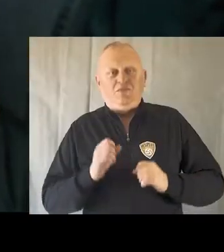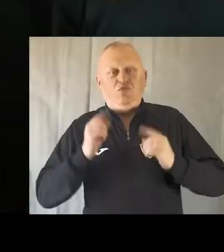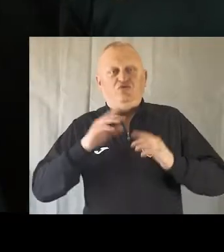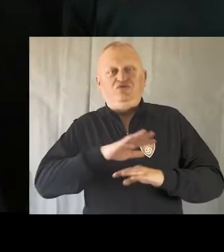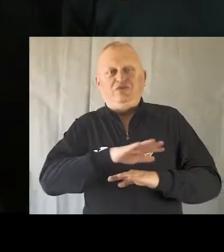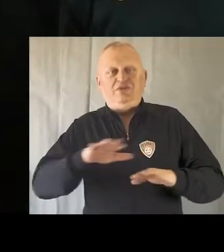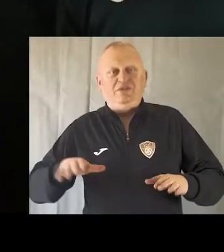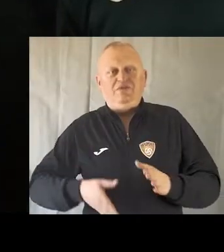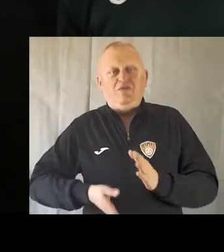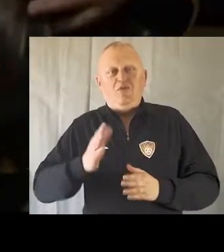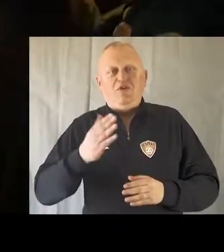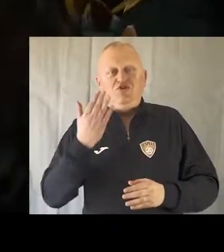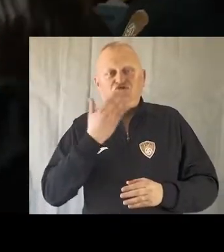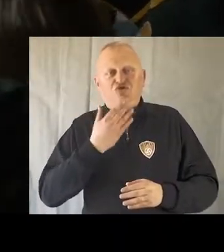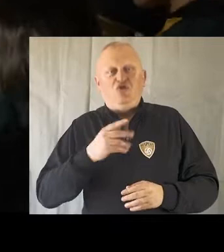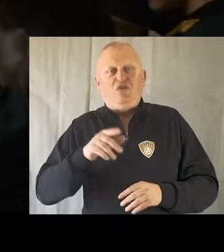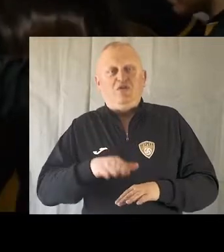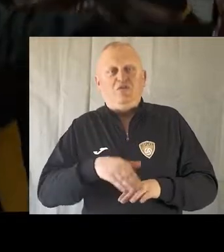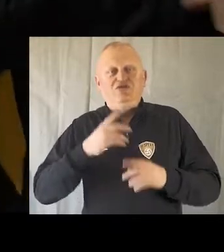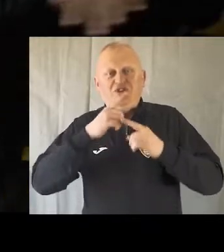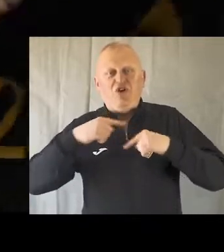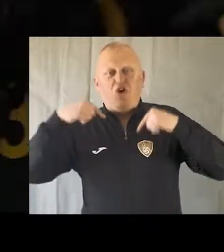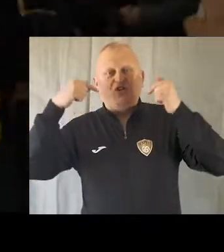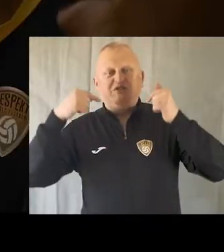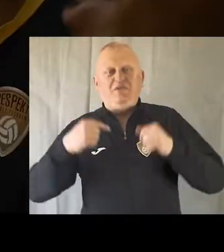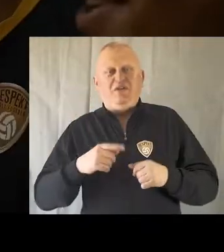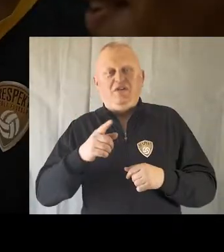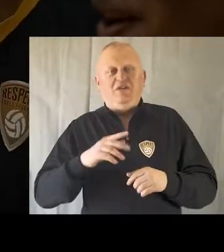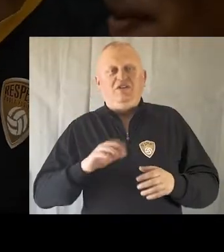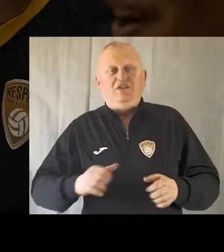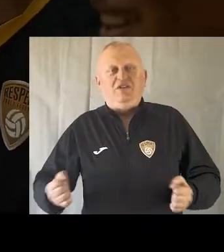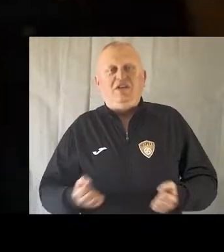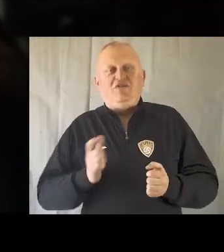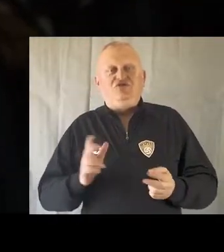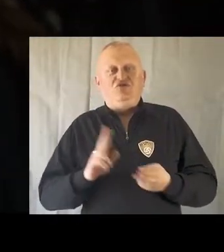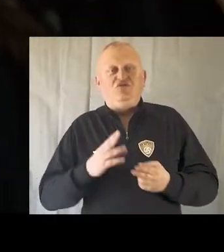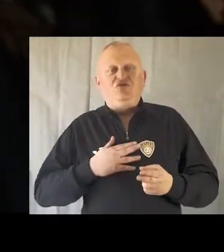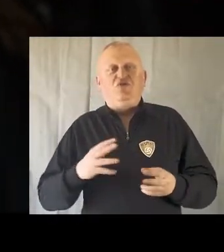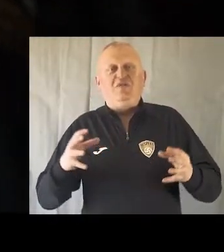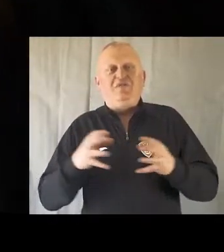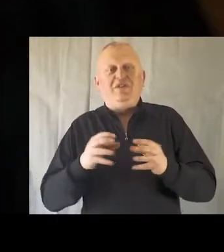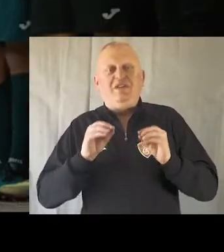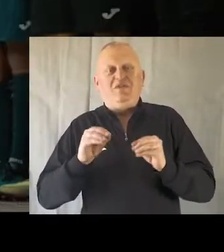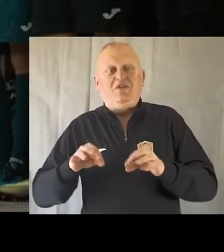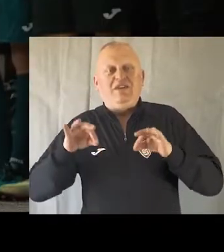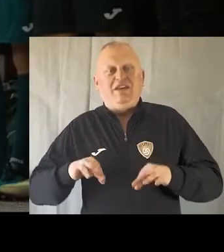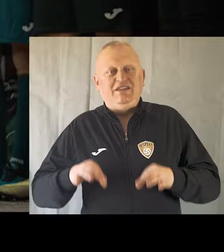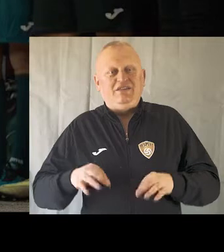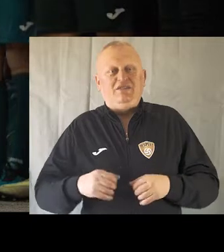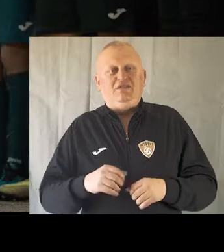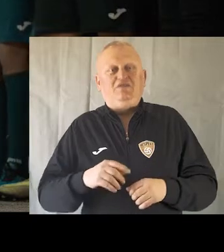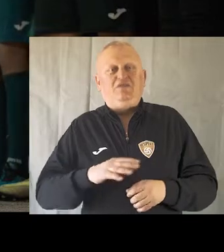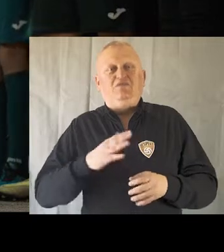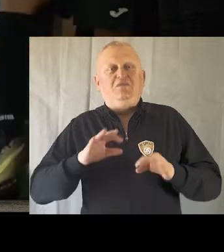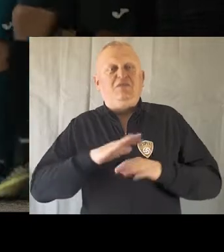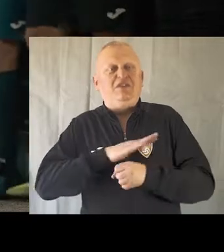Buđenje svakog od polaznika Respekta počinje osmijehom, jer jedva čekaju susresti se sa svojim timom i igrati se,